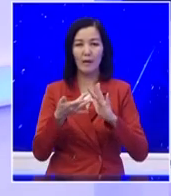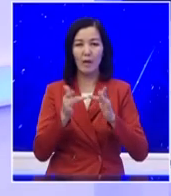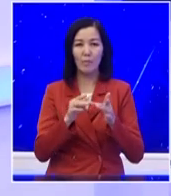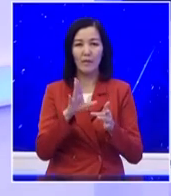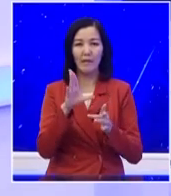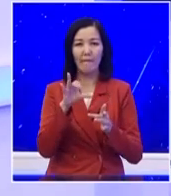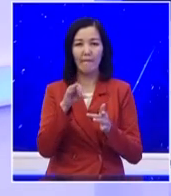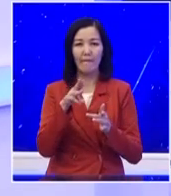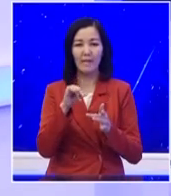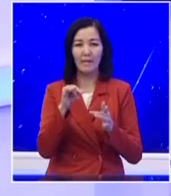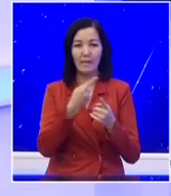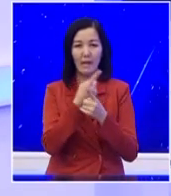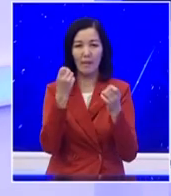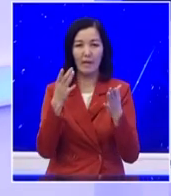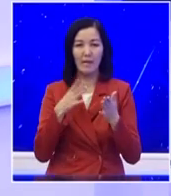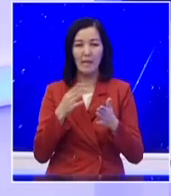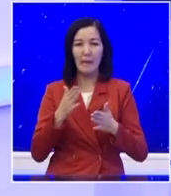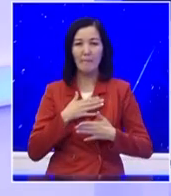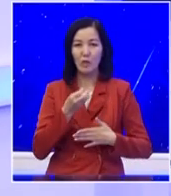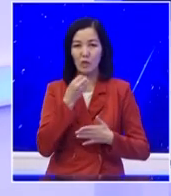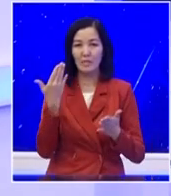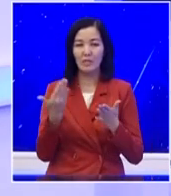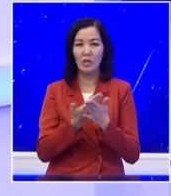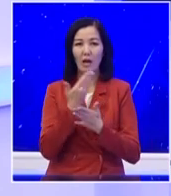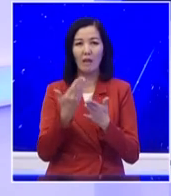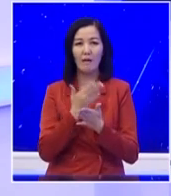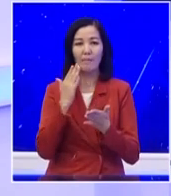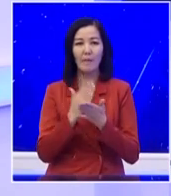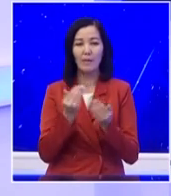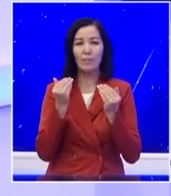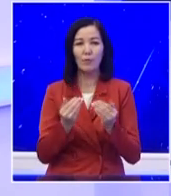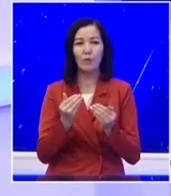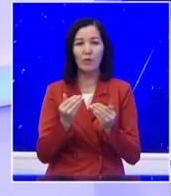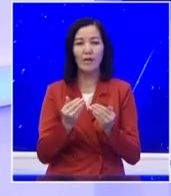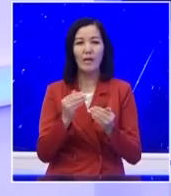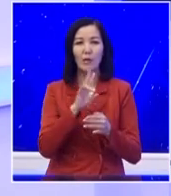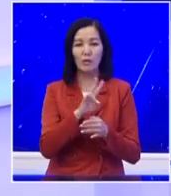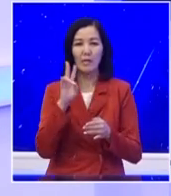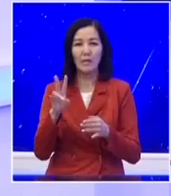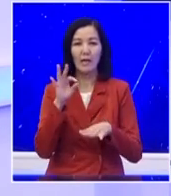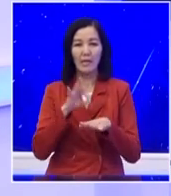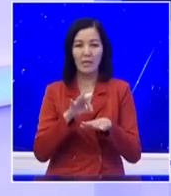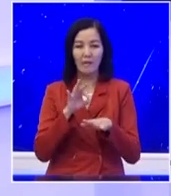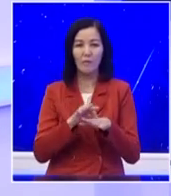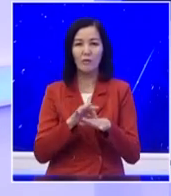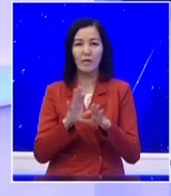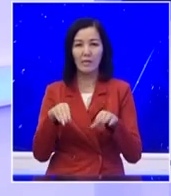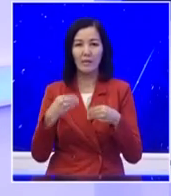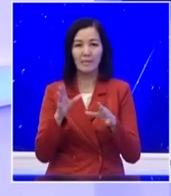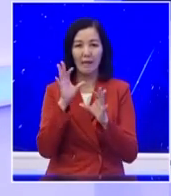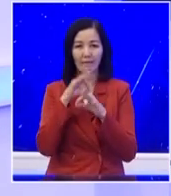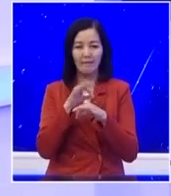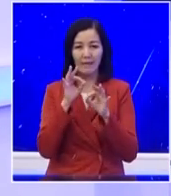Твиттер парақшасында хабарлады. Менің жақсы жаңалығым бар. Бүгін елбасының коронавирустық инфекцияға тапсырған тесті теріс